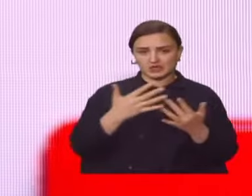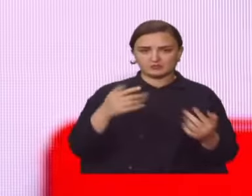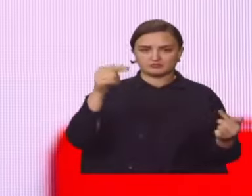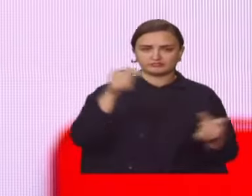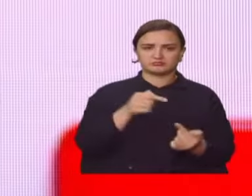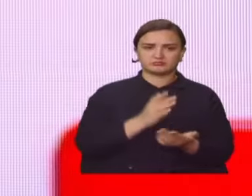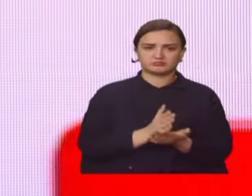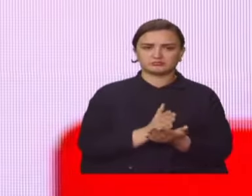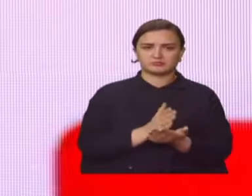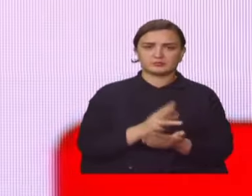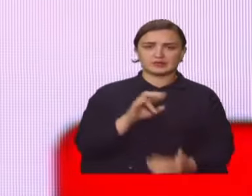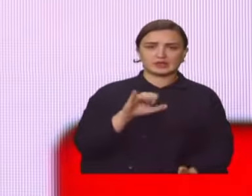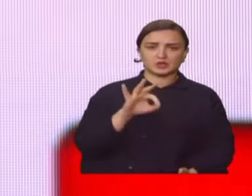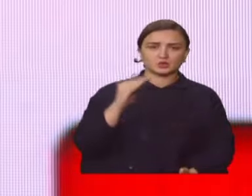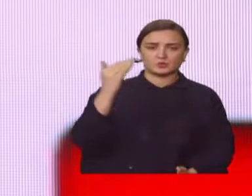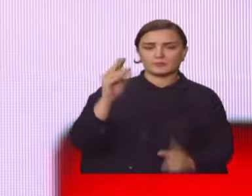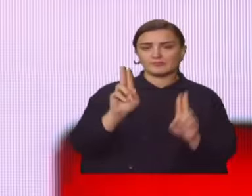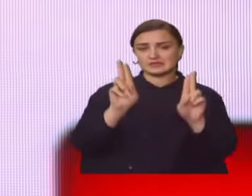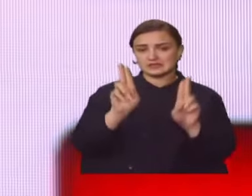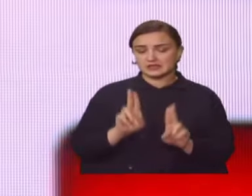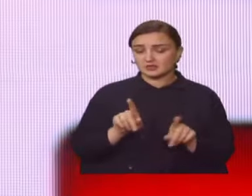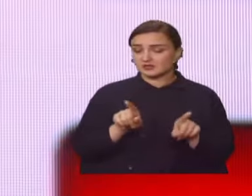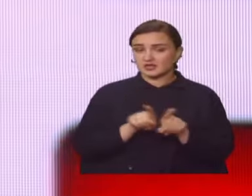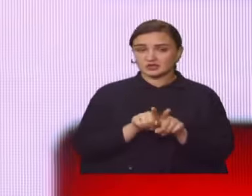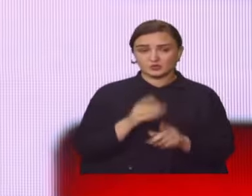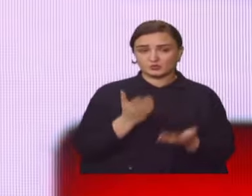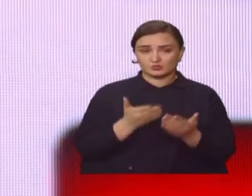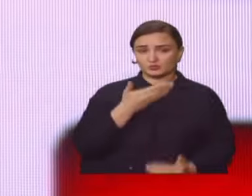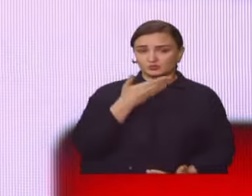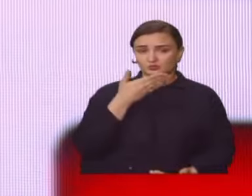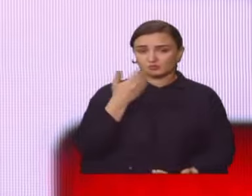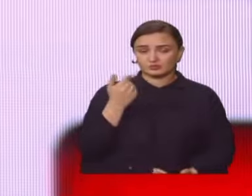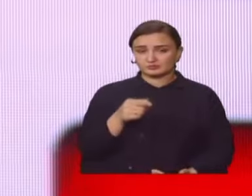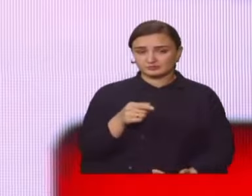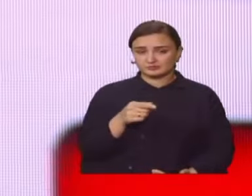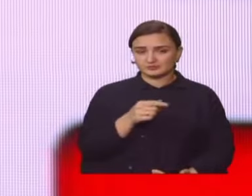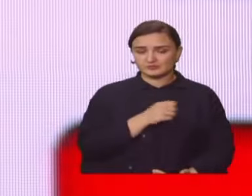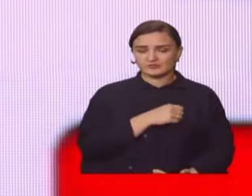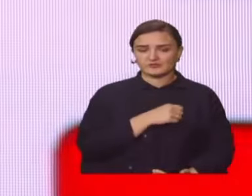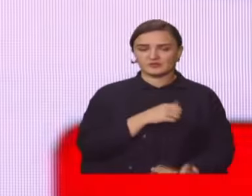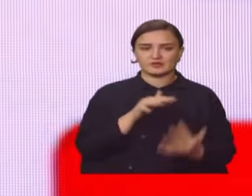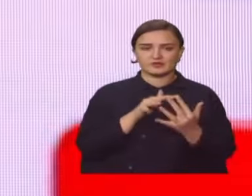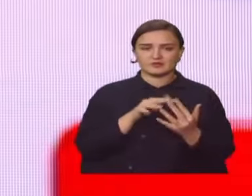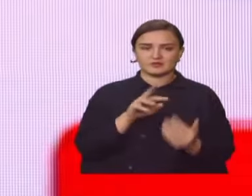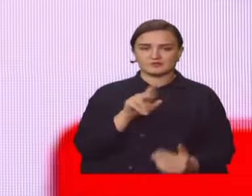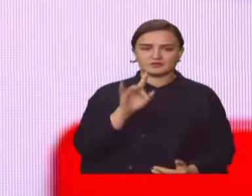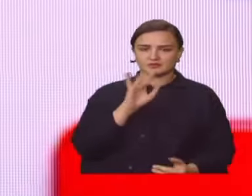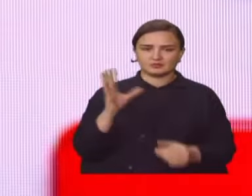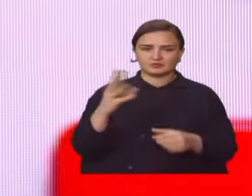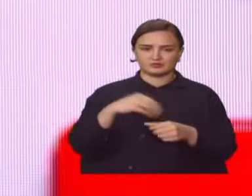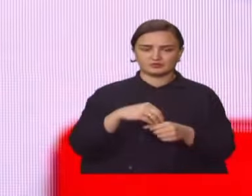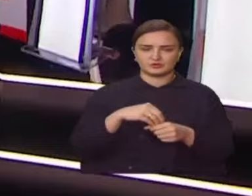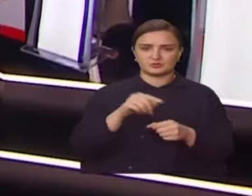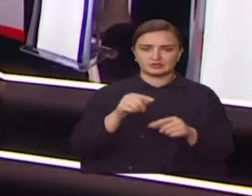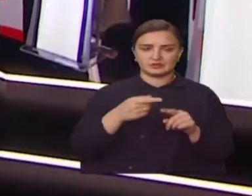თავსებადი არის ნატოს სტანდარტებთან. ასე რომ არ იყოს, ქართული საბრძოლო შენაერთები არ იქნებოდა ჩართული